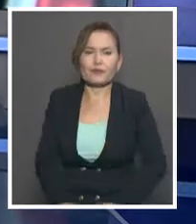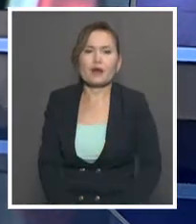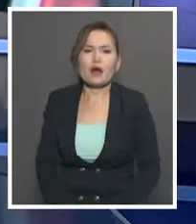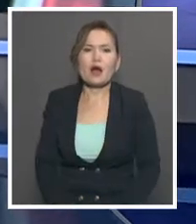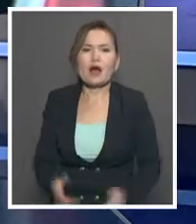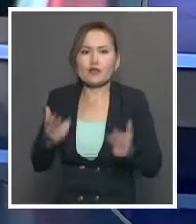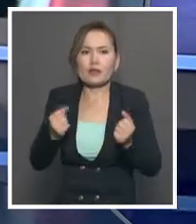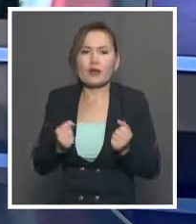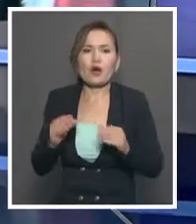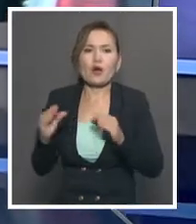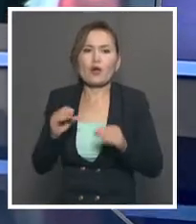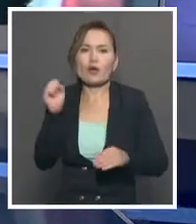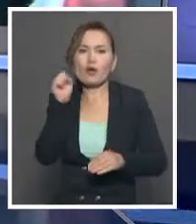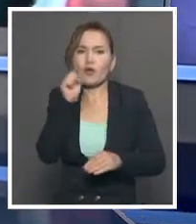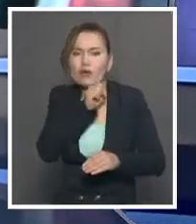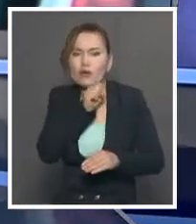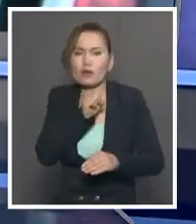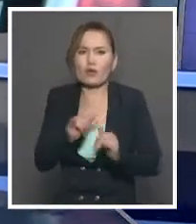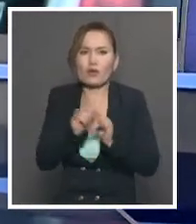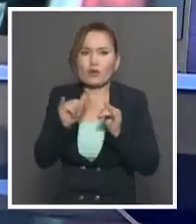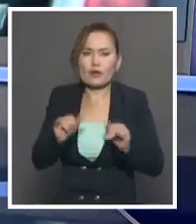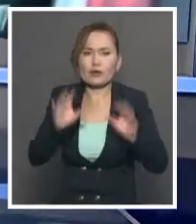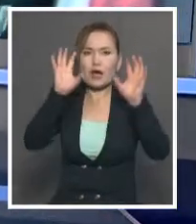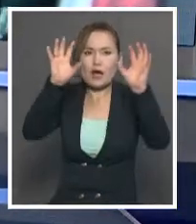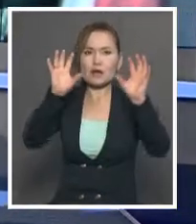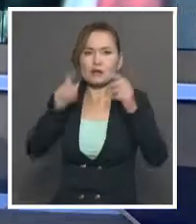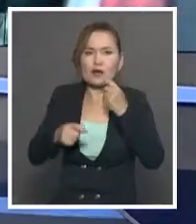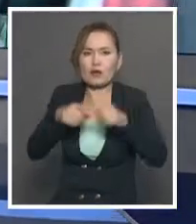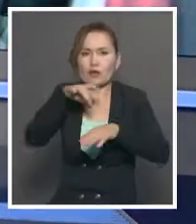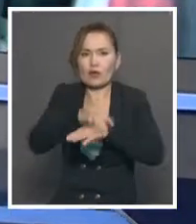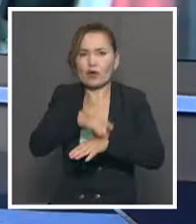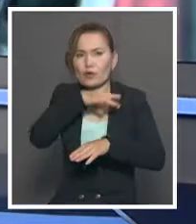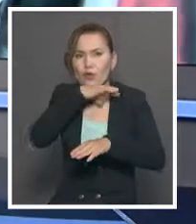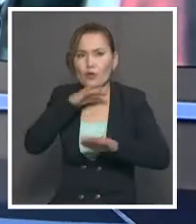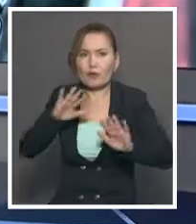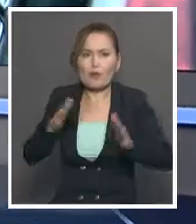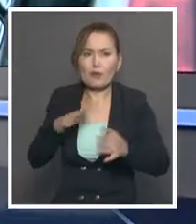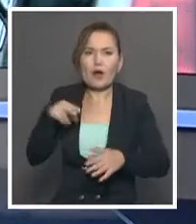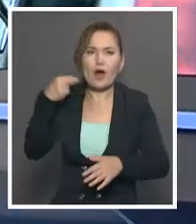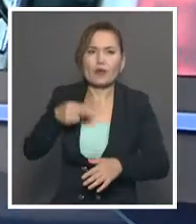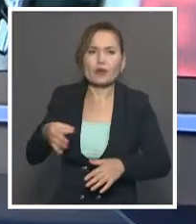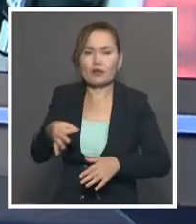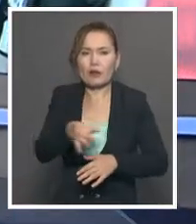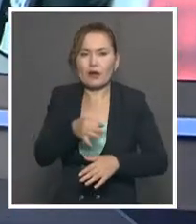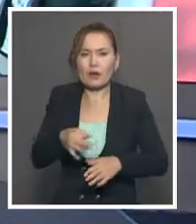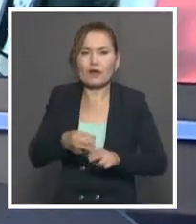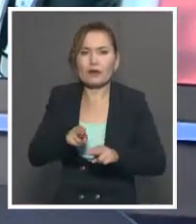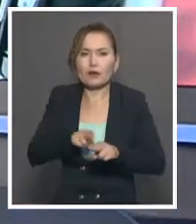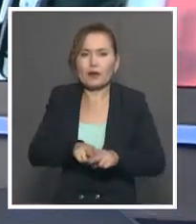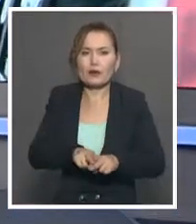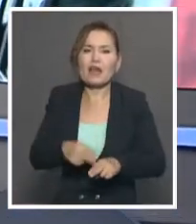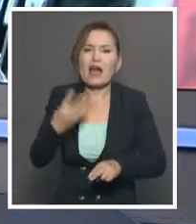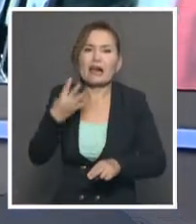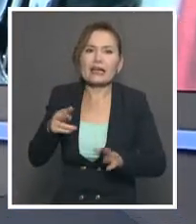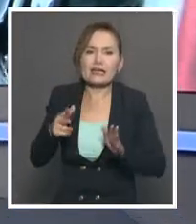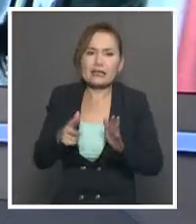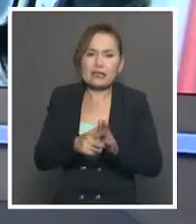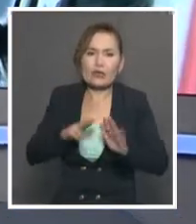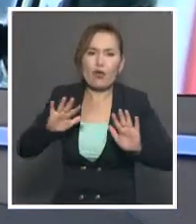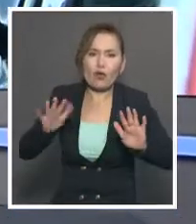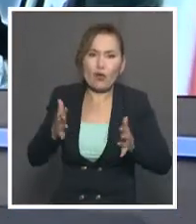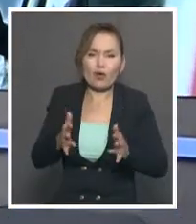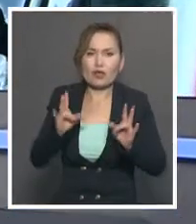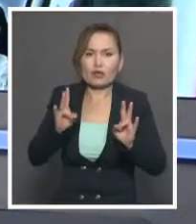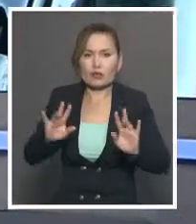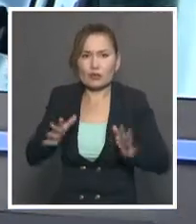көлік ұрлығы азаяр емес, заңсыз айдап кету деректері де көп. Тек Ақтөбе облысының өзінде жыл басынан бері осындай 48 оқиға